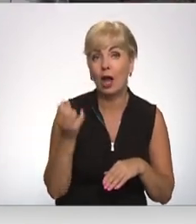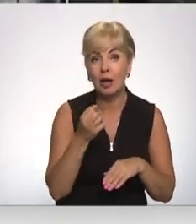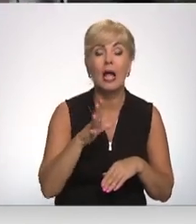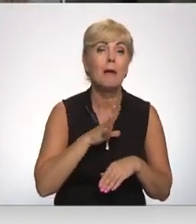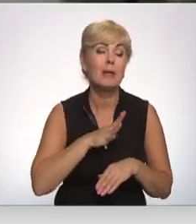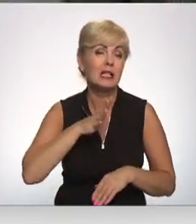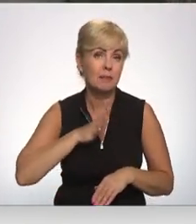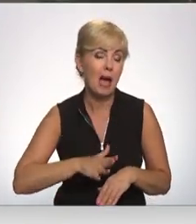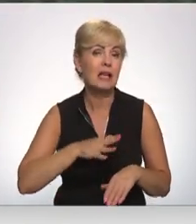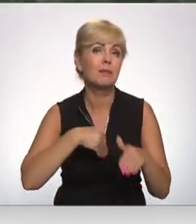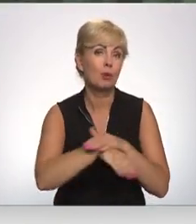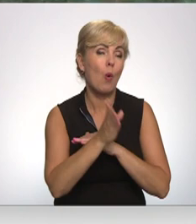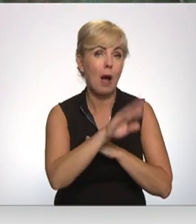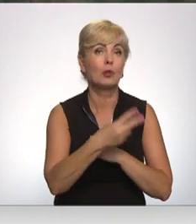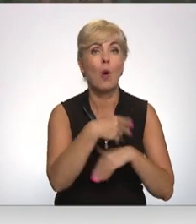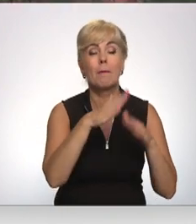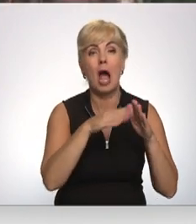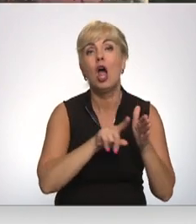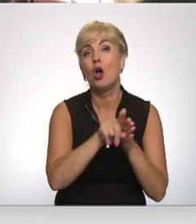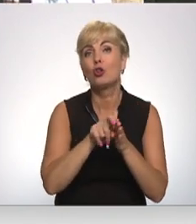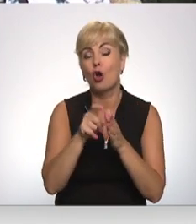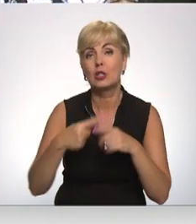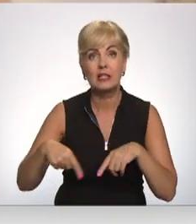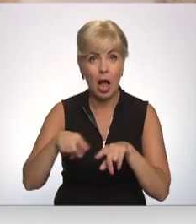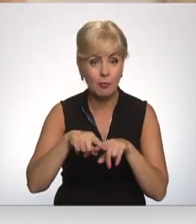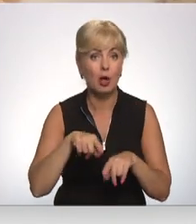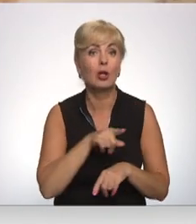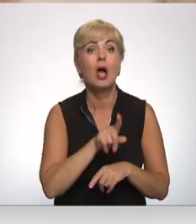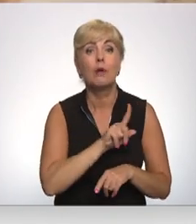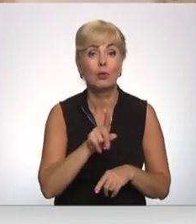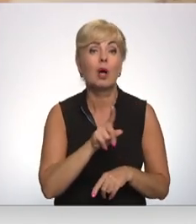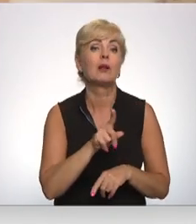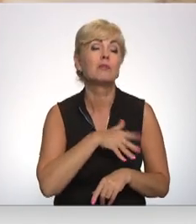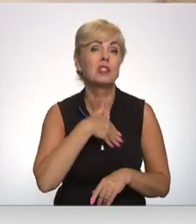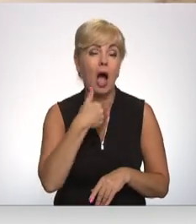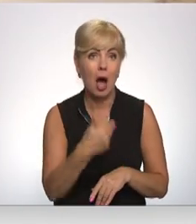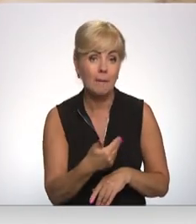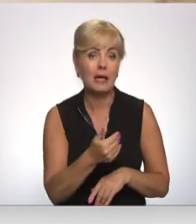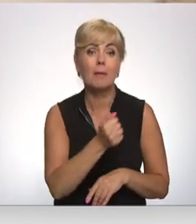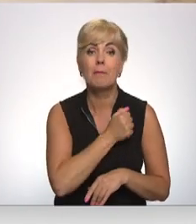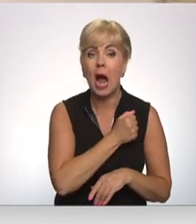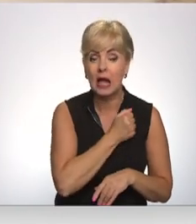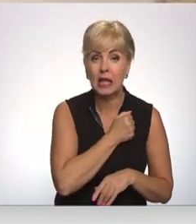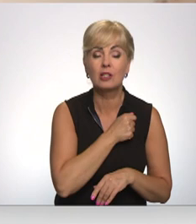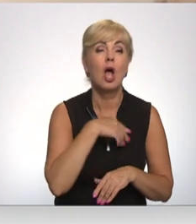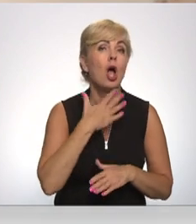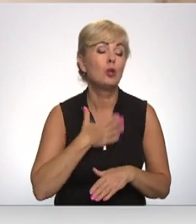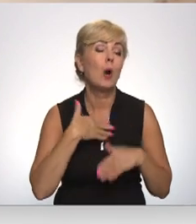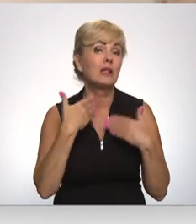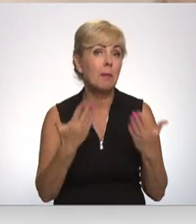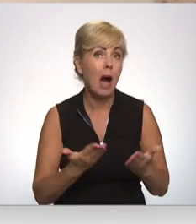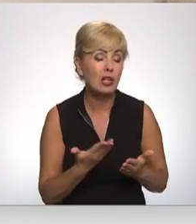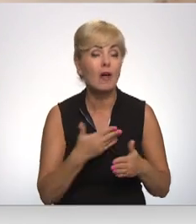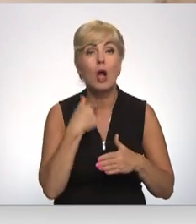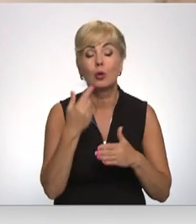bija spiesta pamest mājas Doņeckas apgabalā. Ir sāpīgi, bailes, mēs ļoti pārdzīvojam. Ir